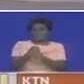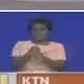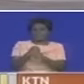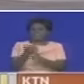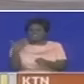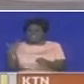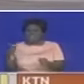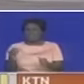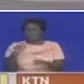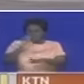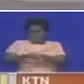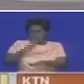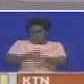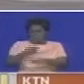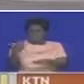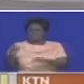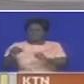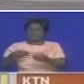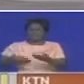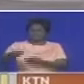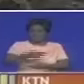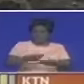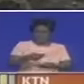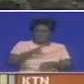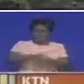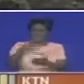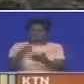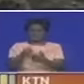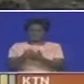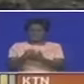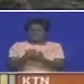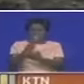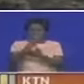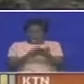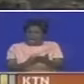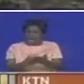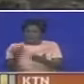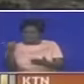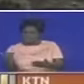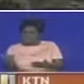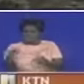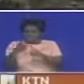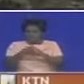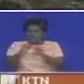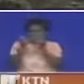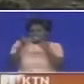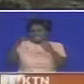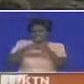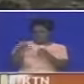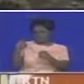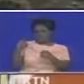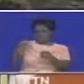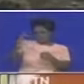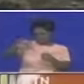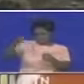vyombo vizuri vyenye anaweza akauza simletee pesa. Zaidi ya nusu ya watahiniwa mtihani wa KCPE mwaka jana hawakufaulu